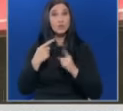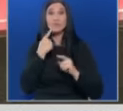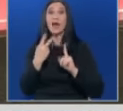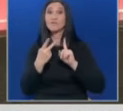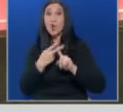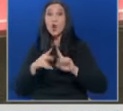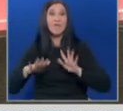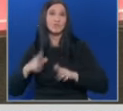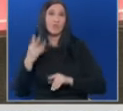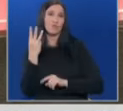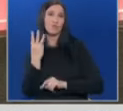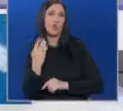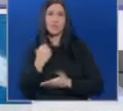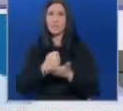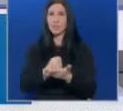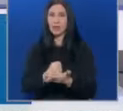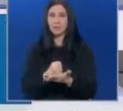и евентуално трети мандат.